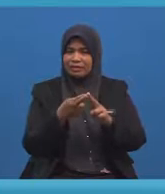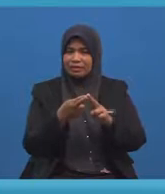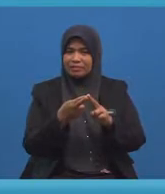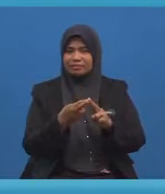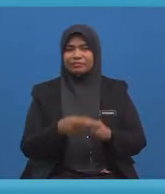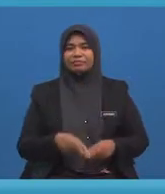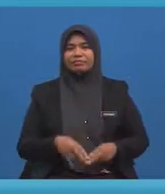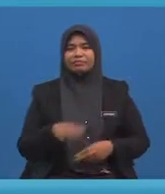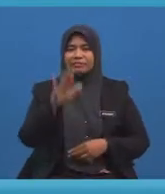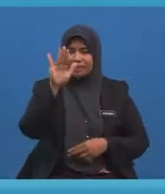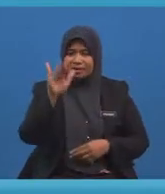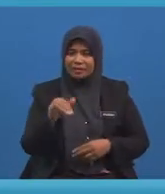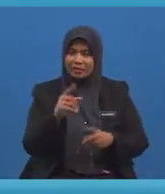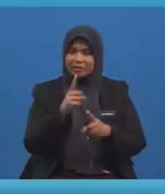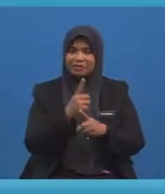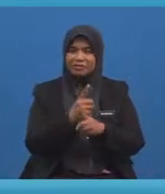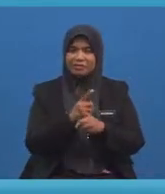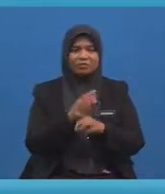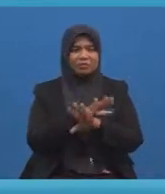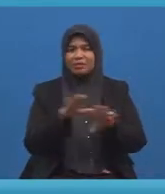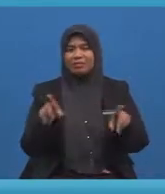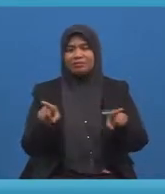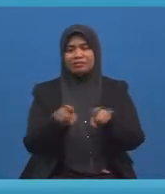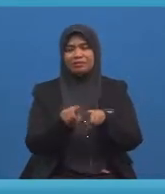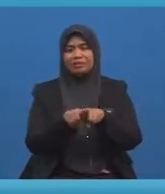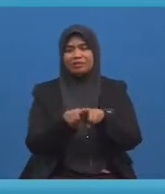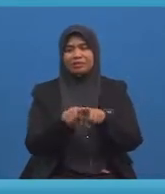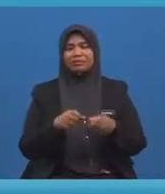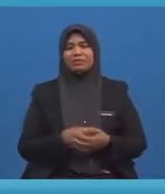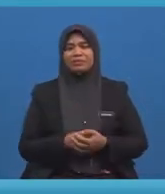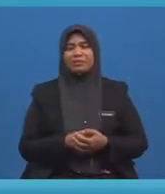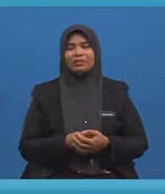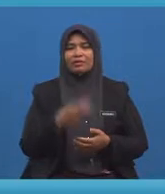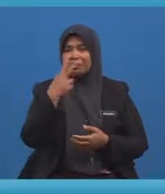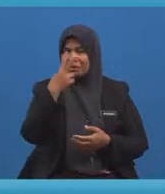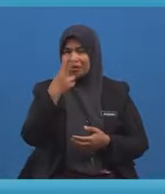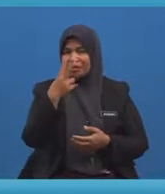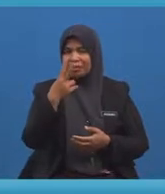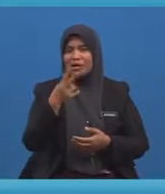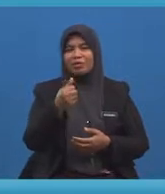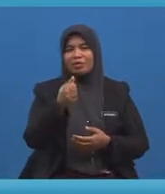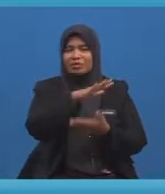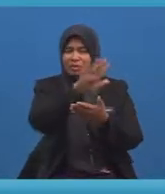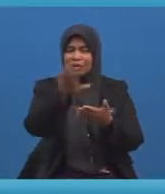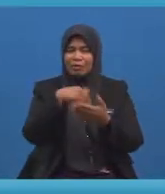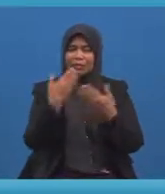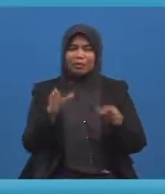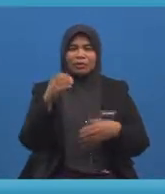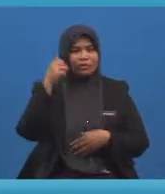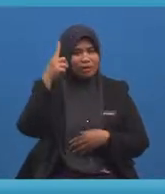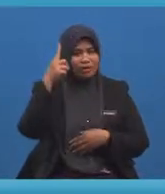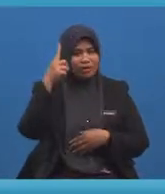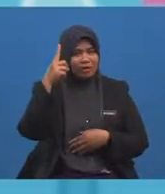betul. Tidak sama. Nampaknya anda semua sudah memahami konsep